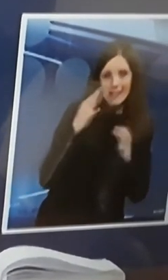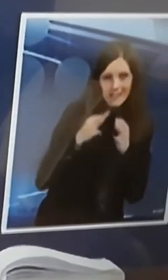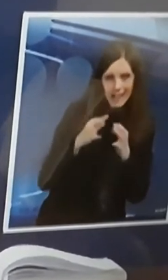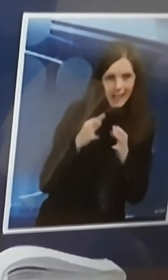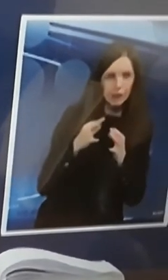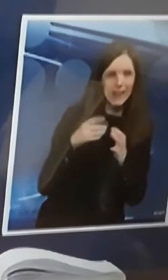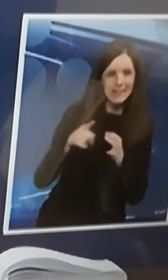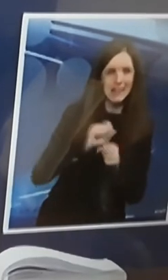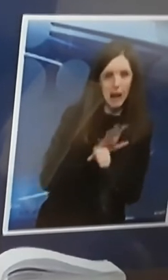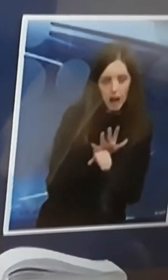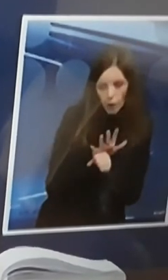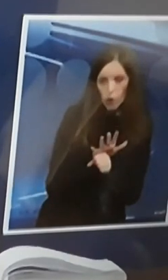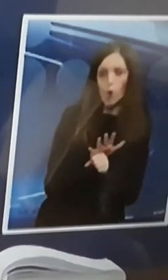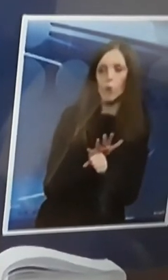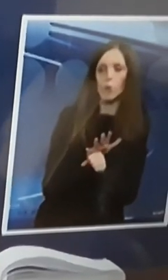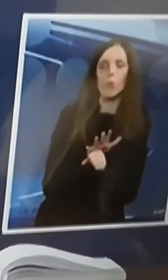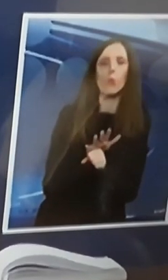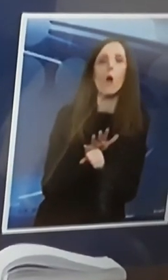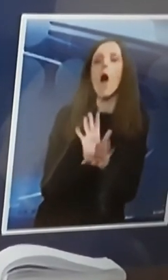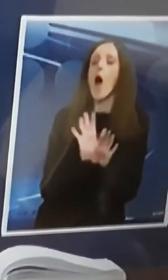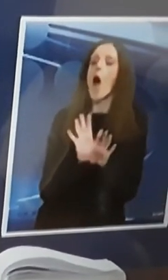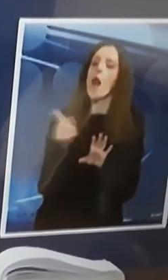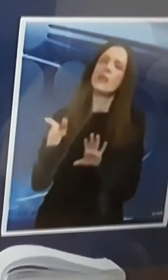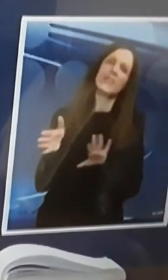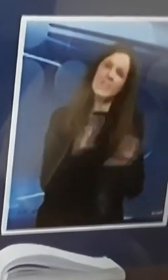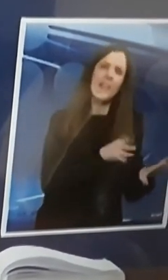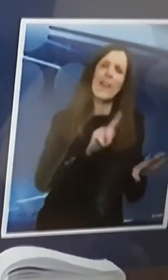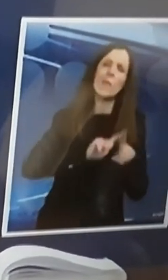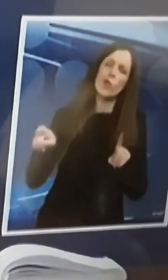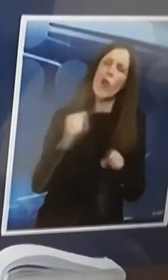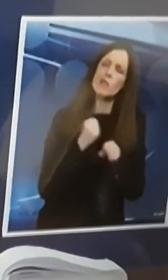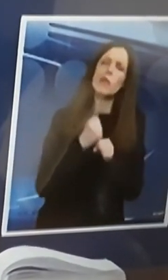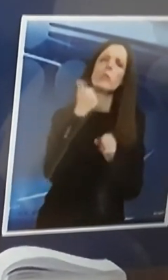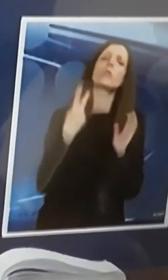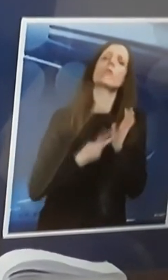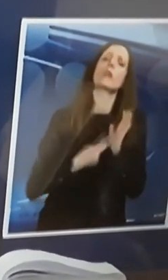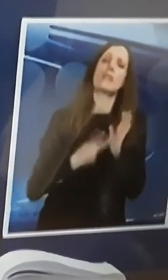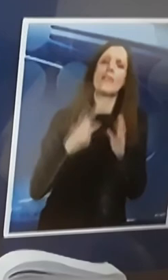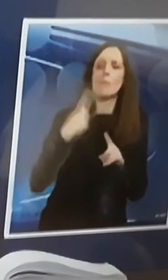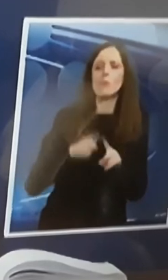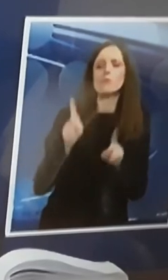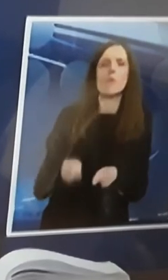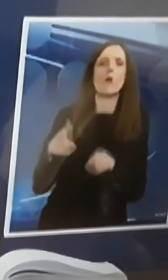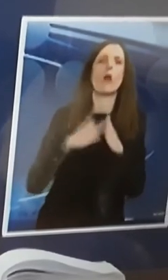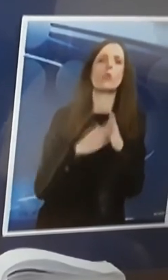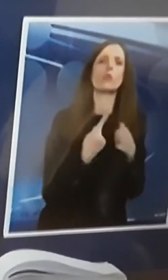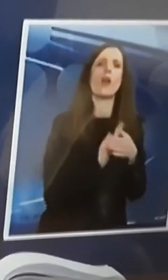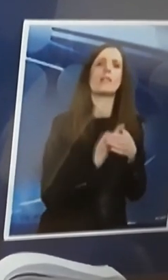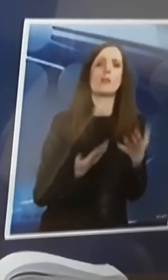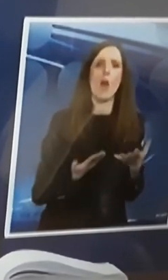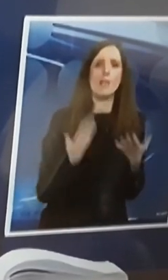s posla da iz predostrožnosti, a iz potrebe kućne izolacije. To